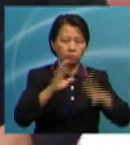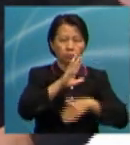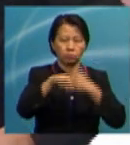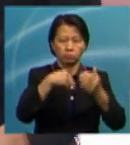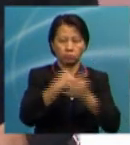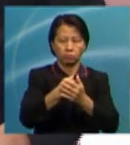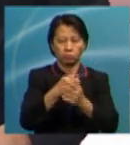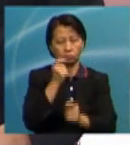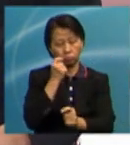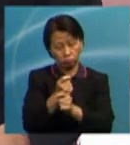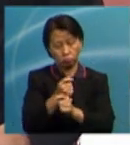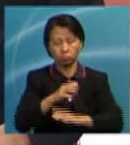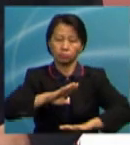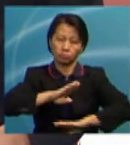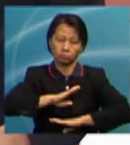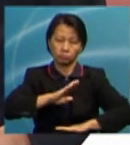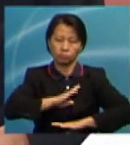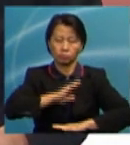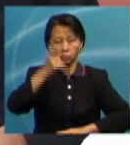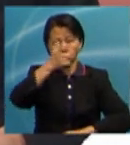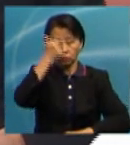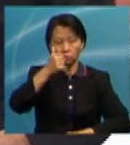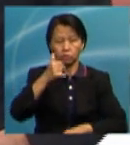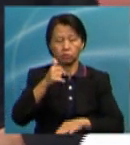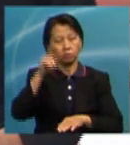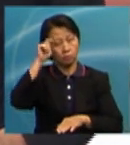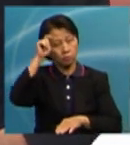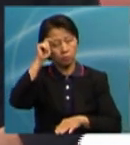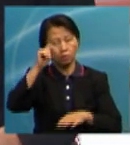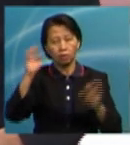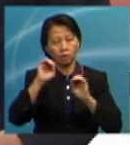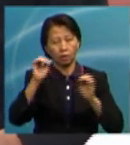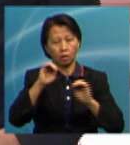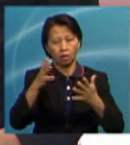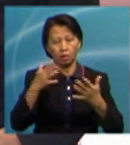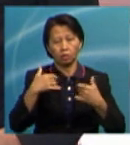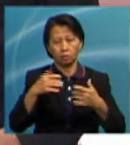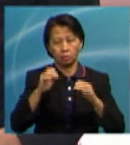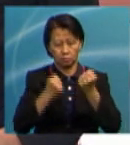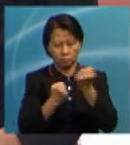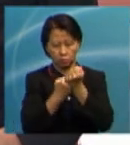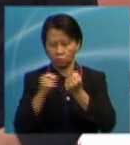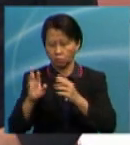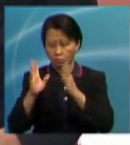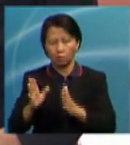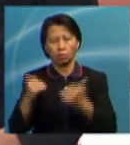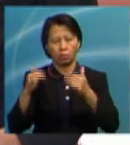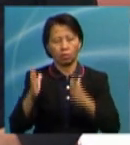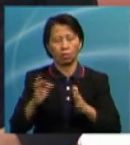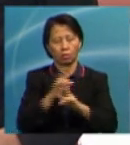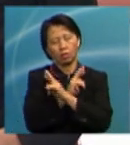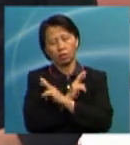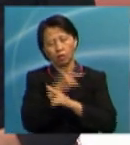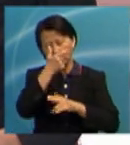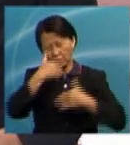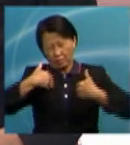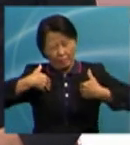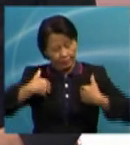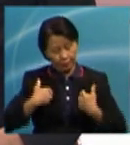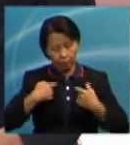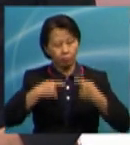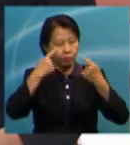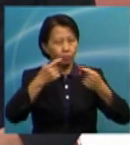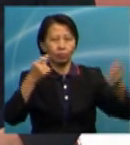Terengganu tetap berpuas hati ini kerana sang penyu Tanpa beberapa tonggak yang direhatkan kerana kepenatan berjaya